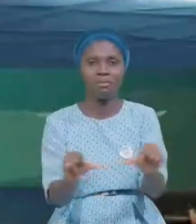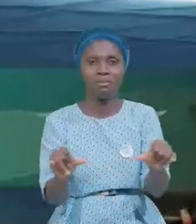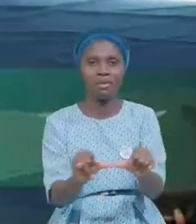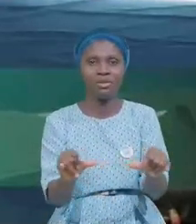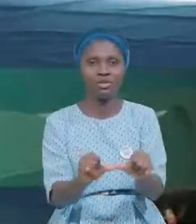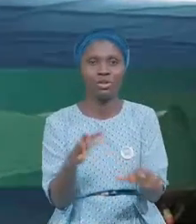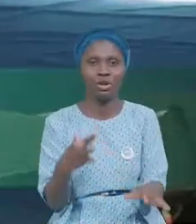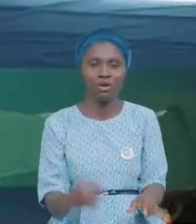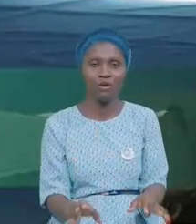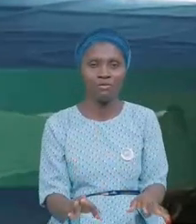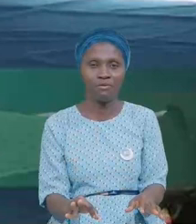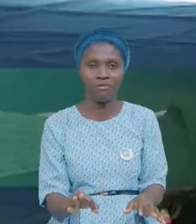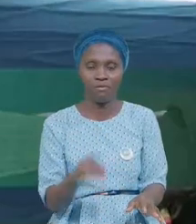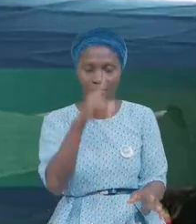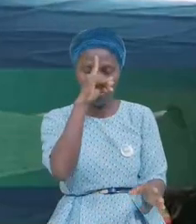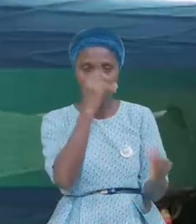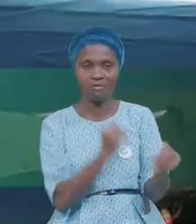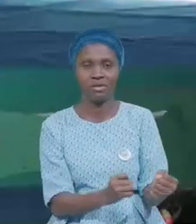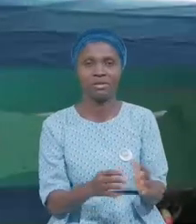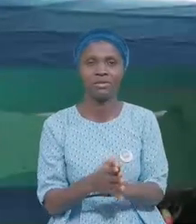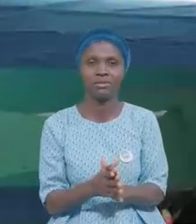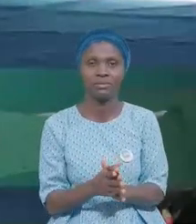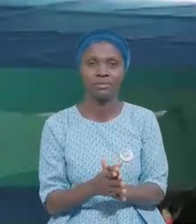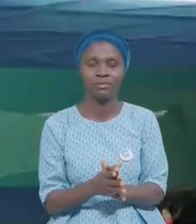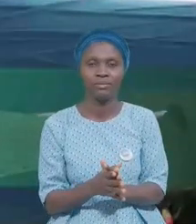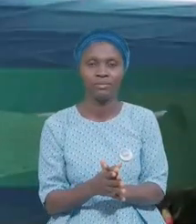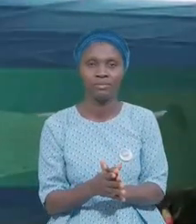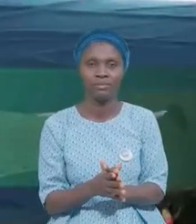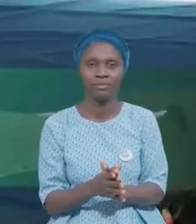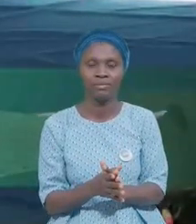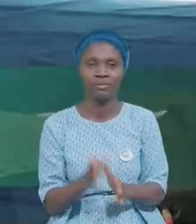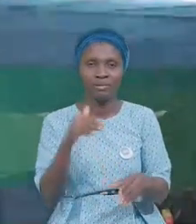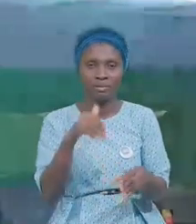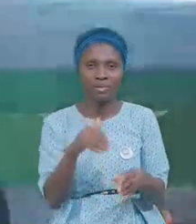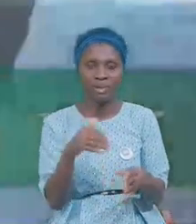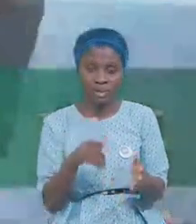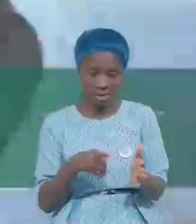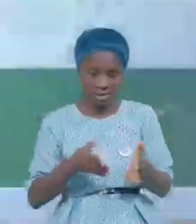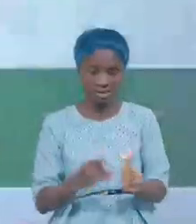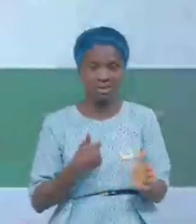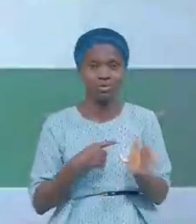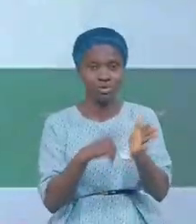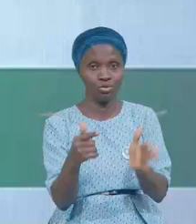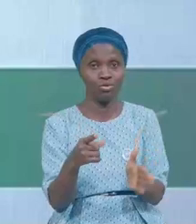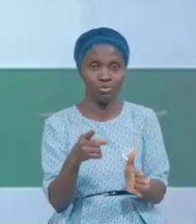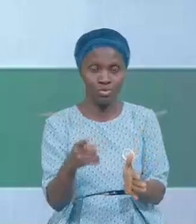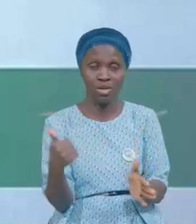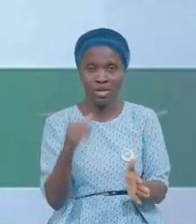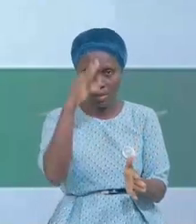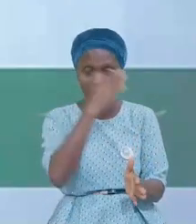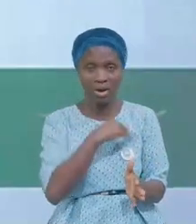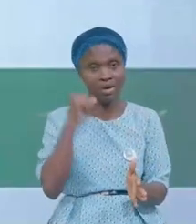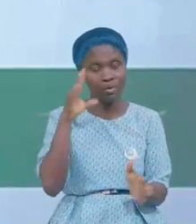la même mesure de foi. Laissez-moi vous montrer un homme et ensuite je vais vous montrer une femme. Et quand